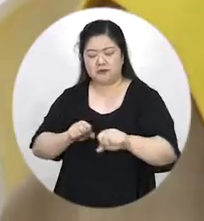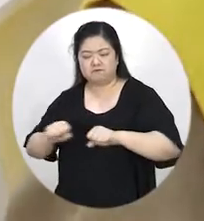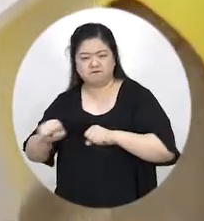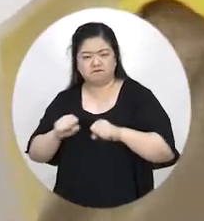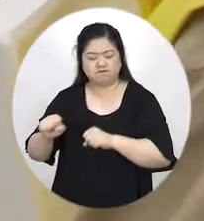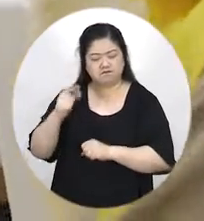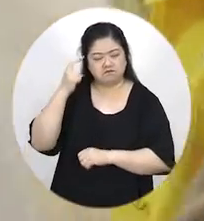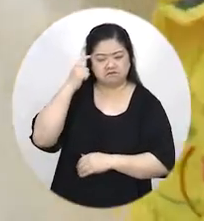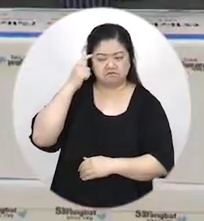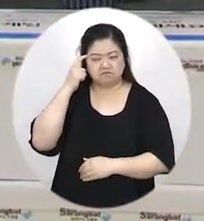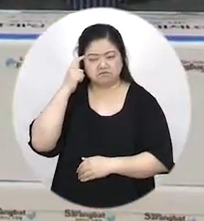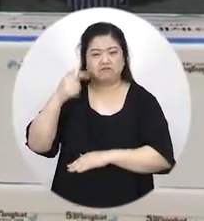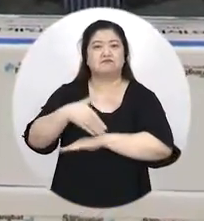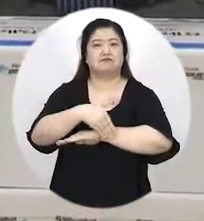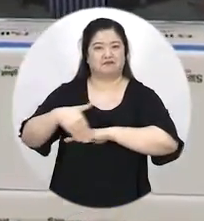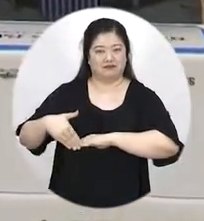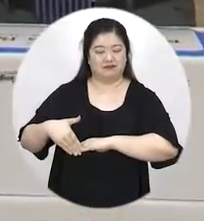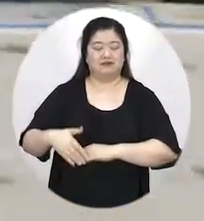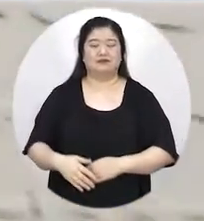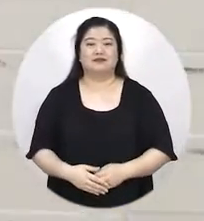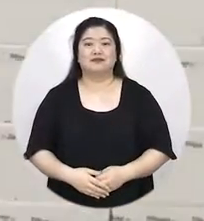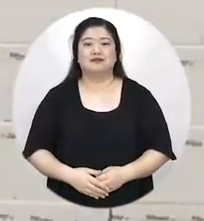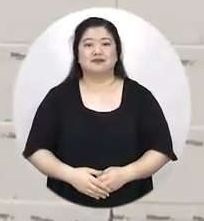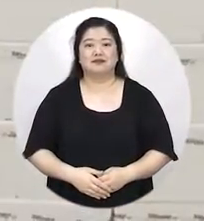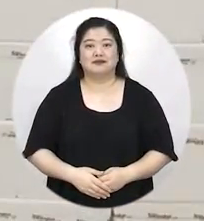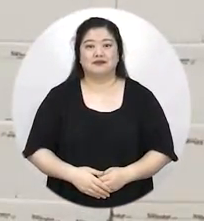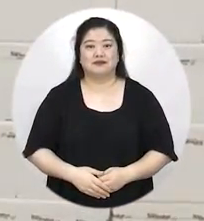활동들을 지속적으로 전개 한다는 방침입니다